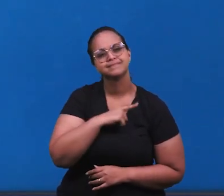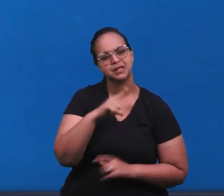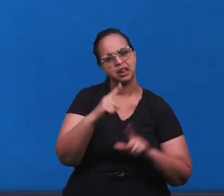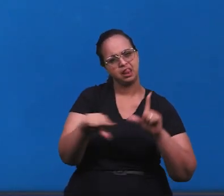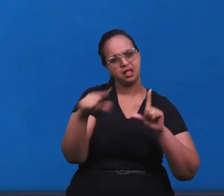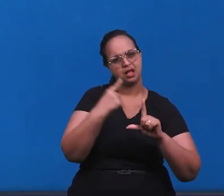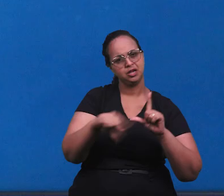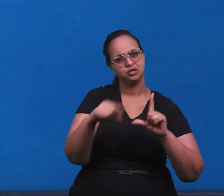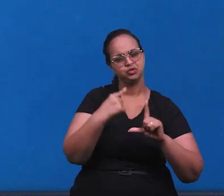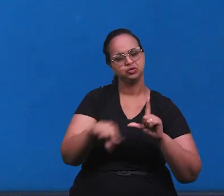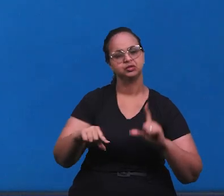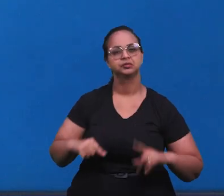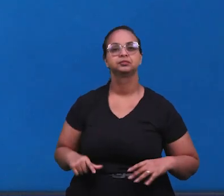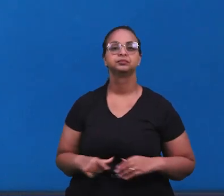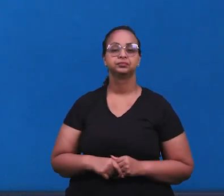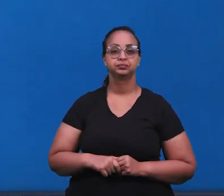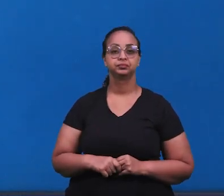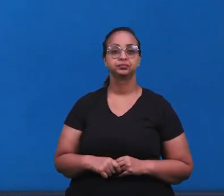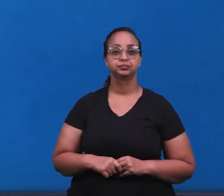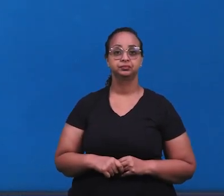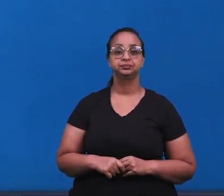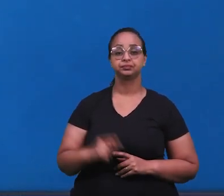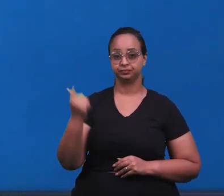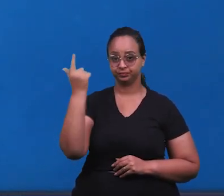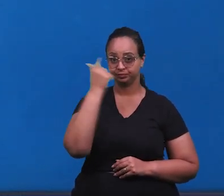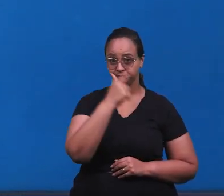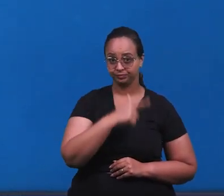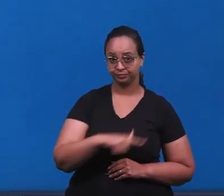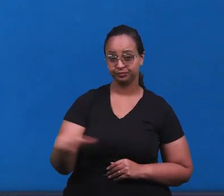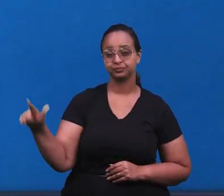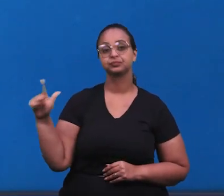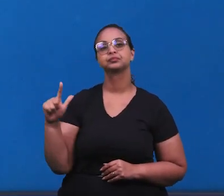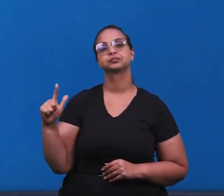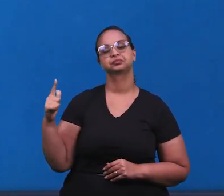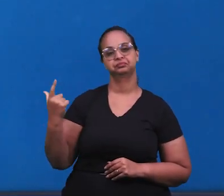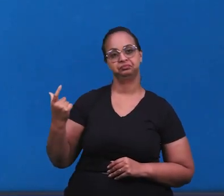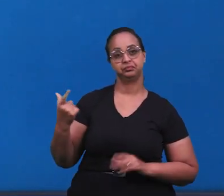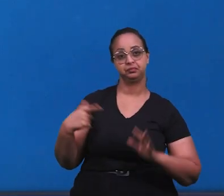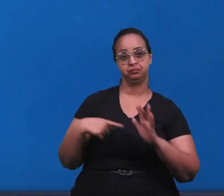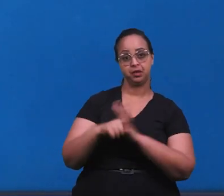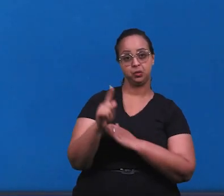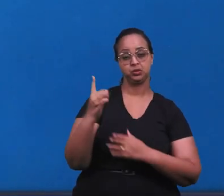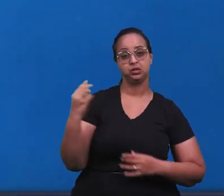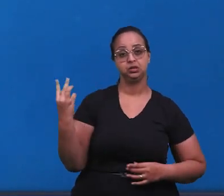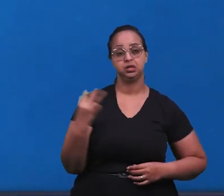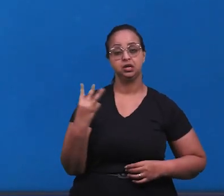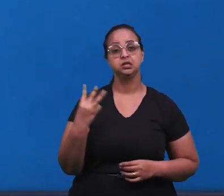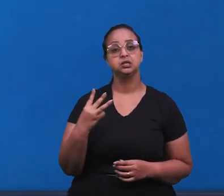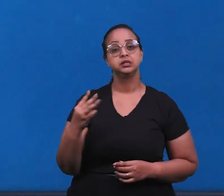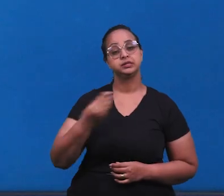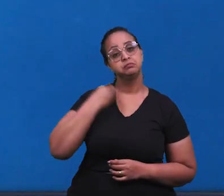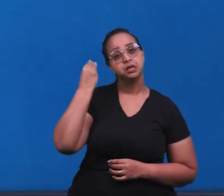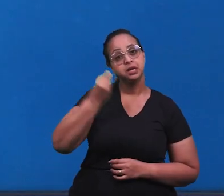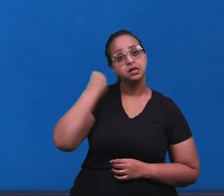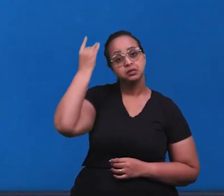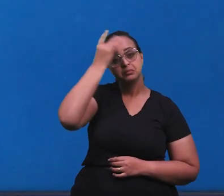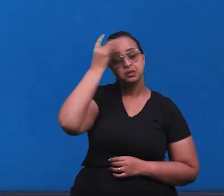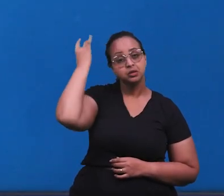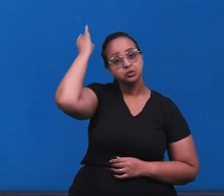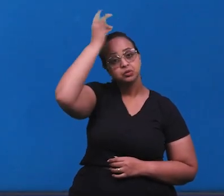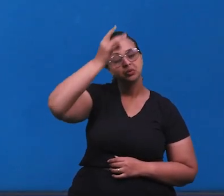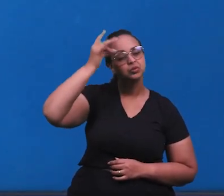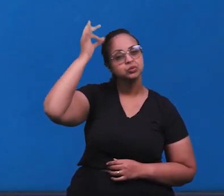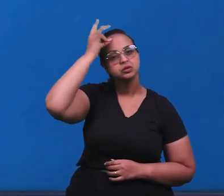ler a legenda. O que a irmã Natasha disse foi o seguinte: eu quero responder a pergunta 3 sobre a experiência da obra do Espírito Santo em nosso